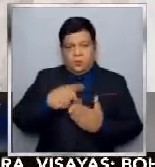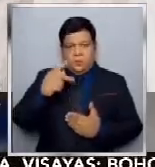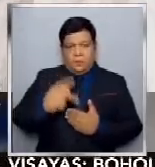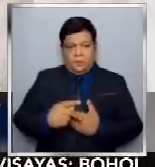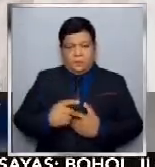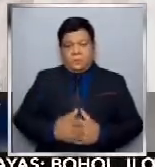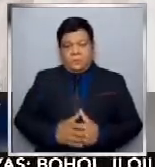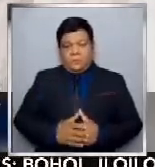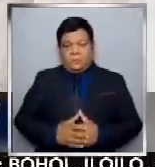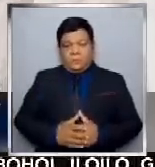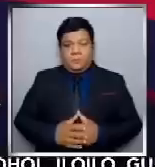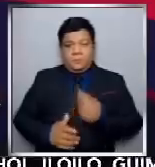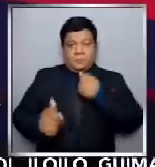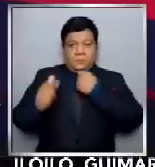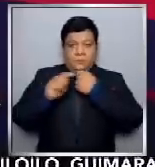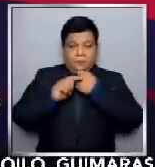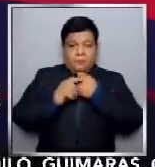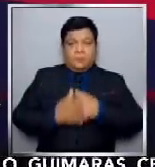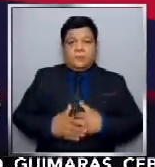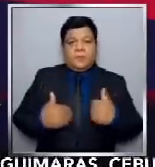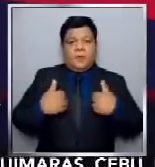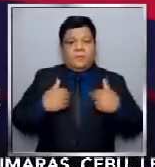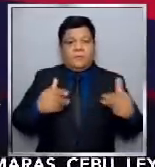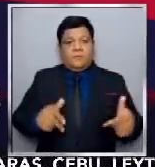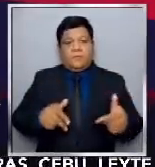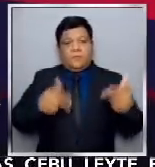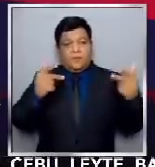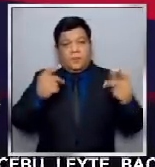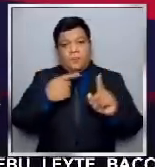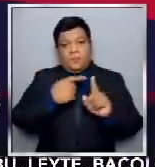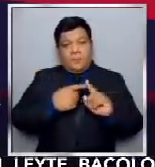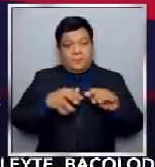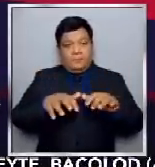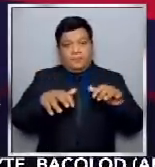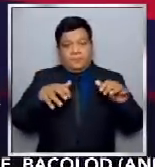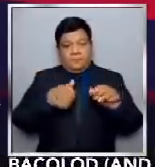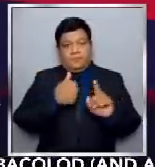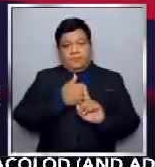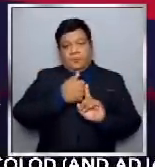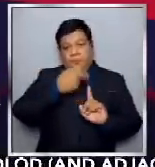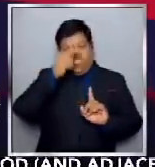Sa isang hybrid meeting de avance naman, sinabi ni Norberto Gonzalez na hindi siya